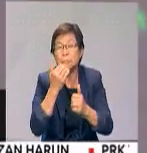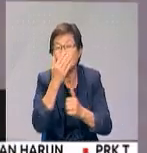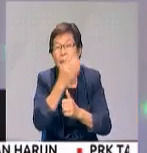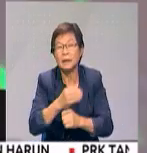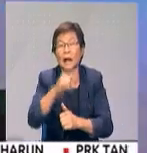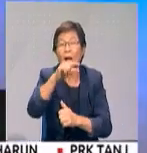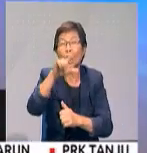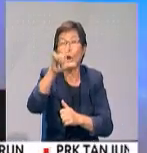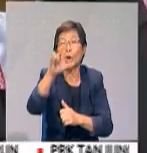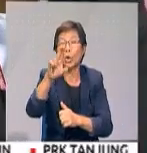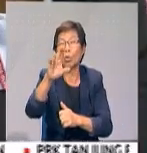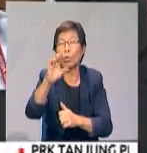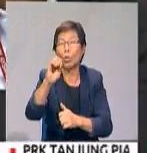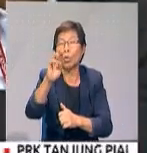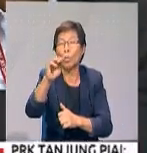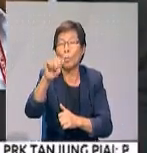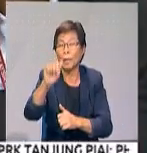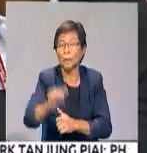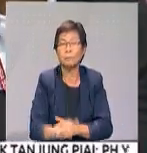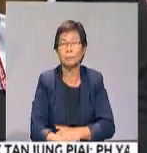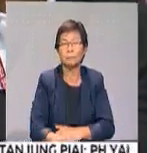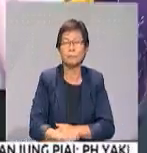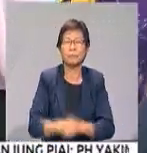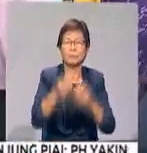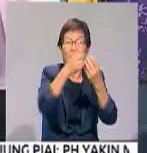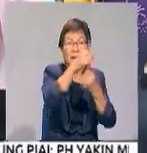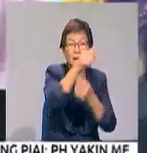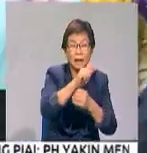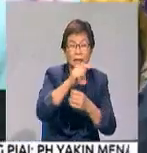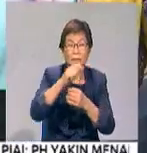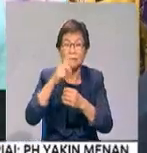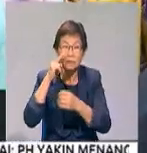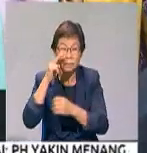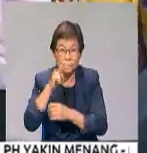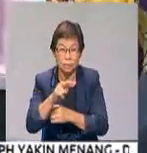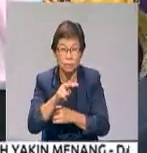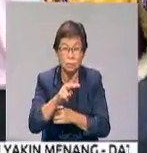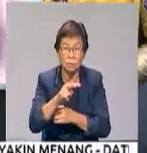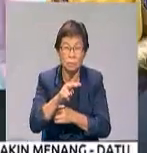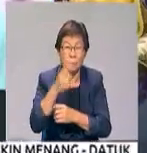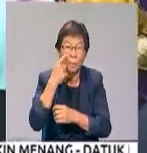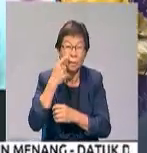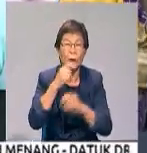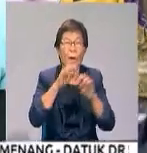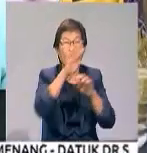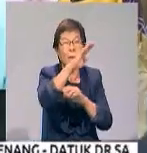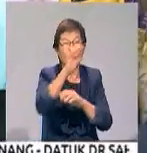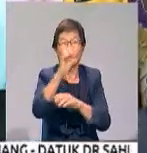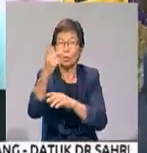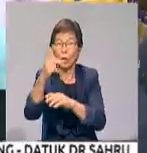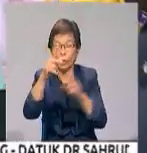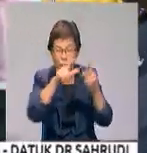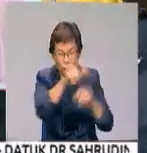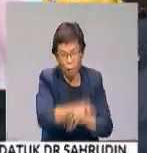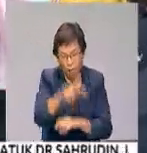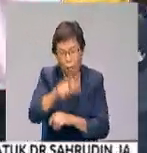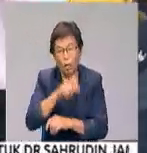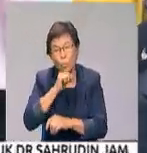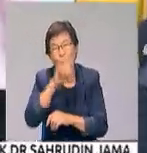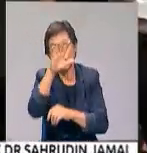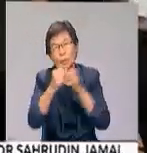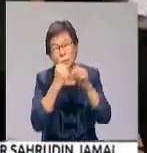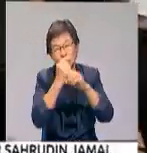glaukoma. Data tinjauan mata kebangsaan kedua menunjukkan lebih 400,000 penduduk berusia 50 tahun ke